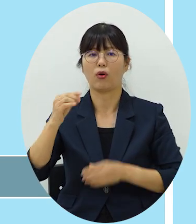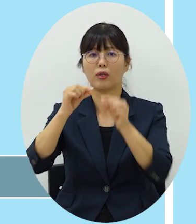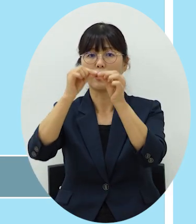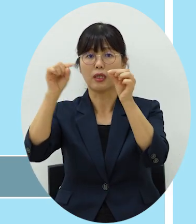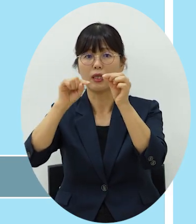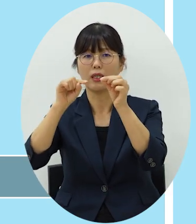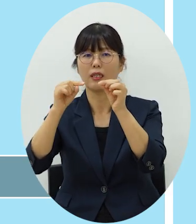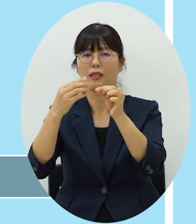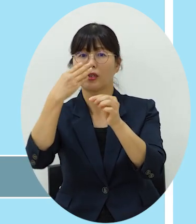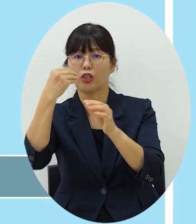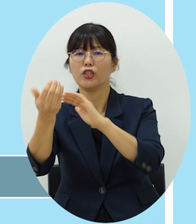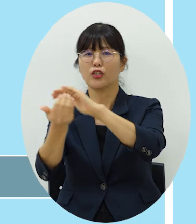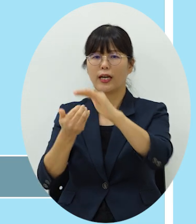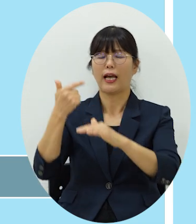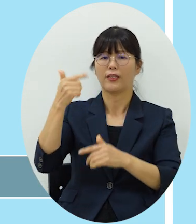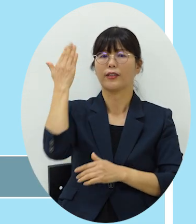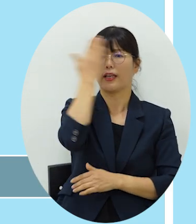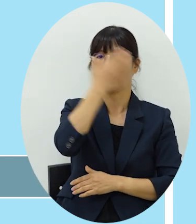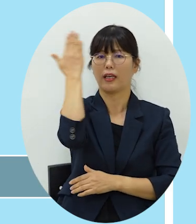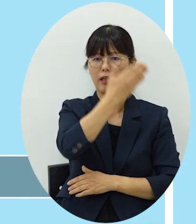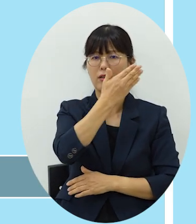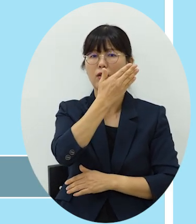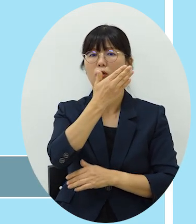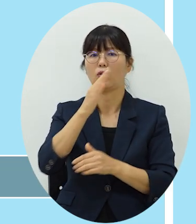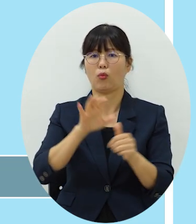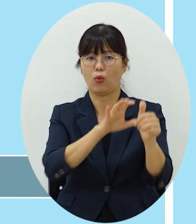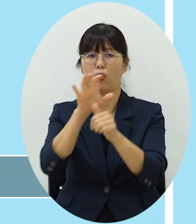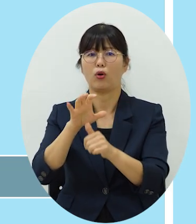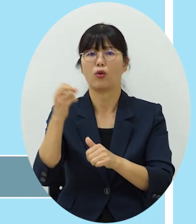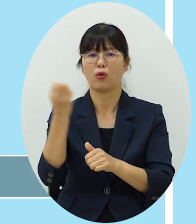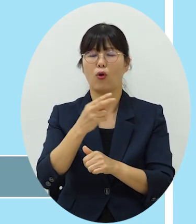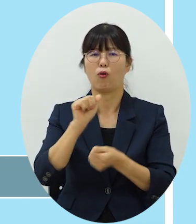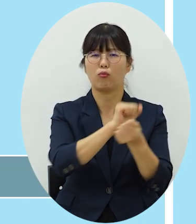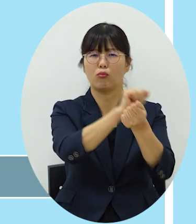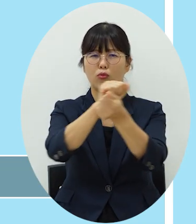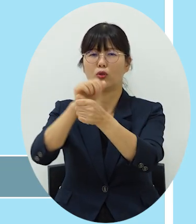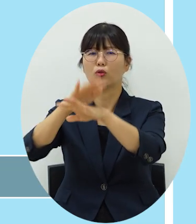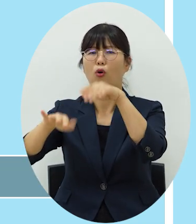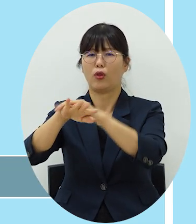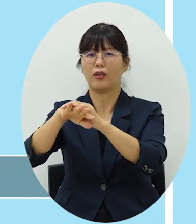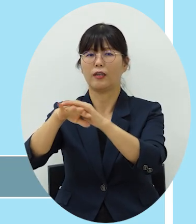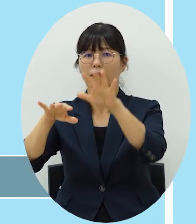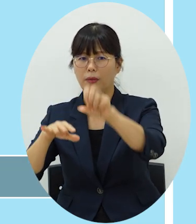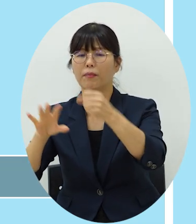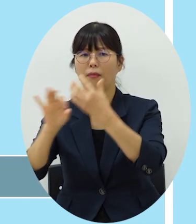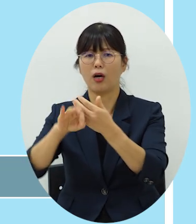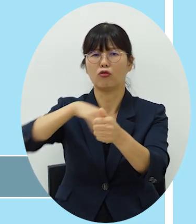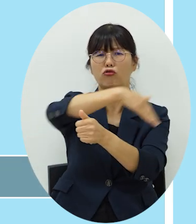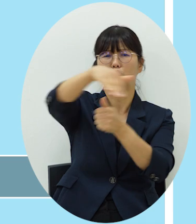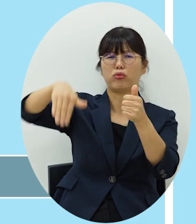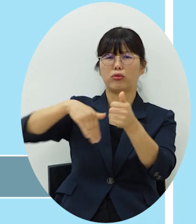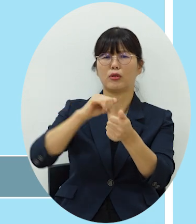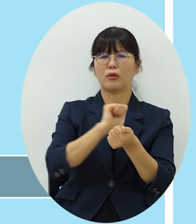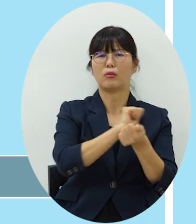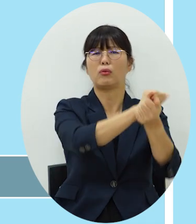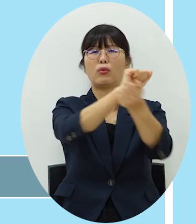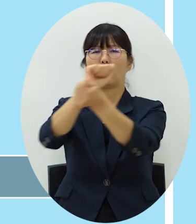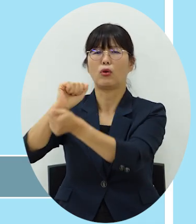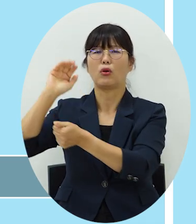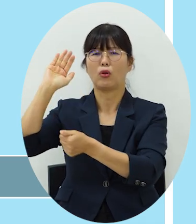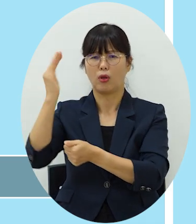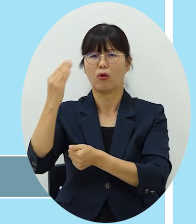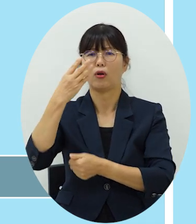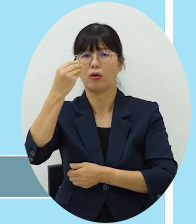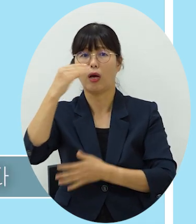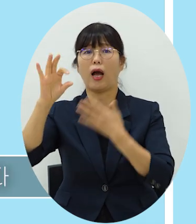카테터는 흡인 전까지 깨끗하게 보호하도록 합니다. 오염된 손으로 카테터를 만지거나 주변 환경에 카테터가 닿아 오염된